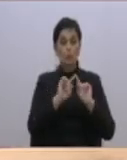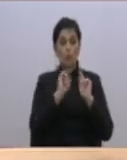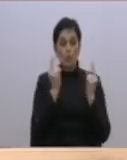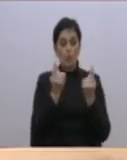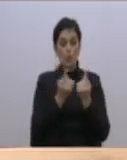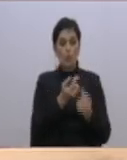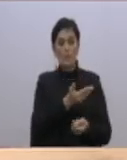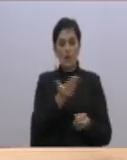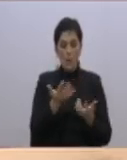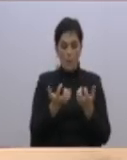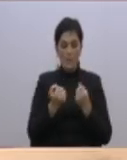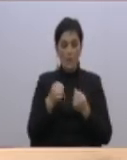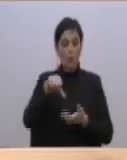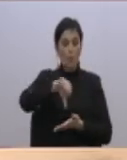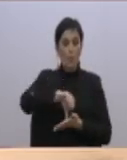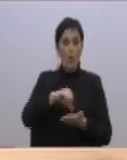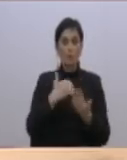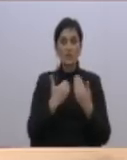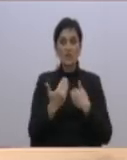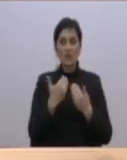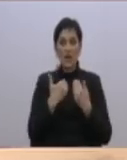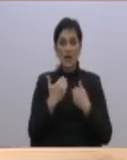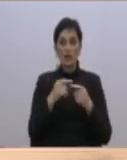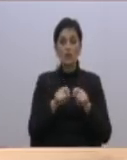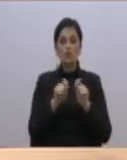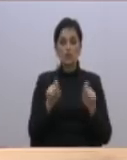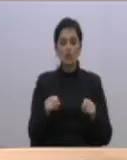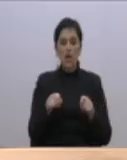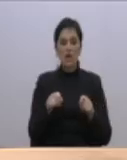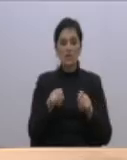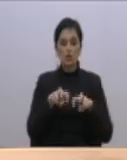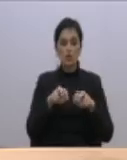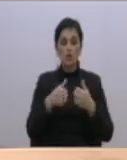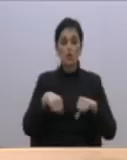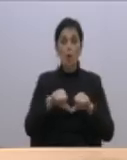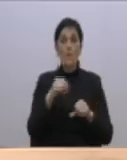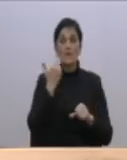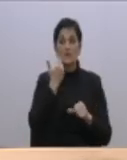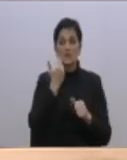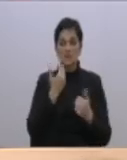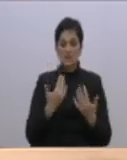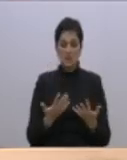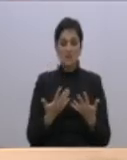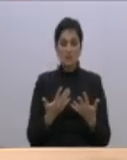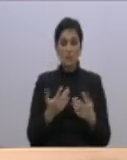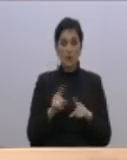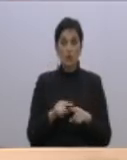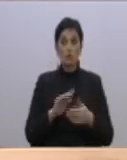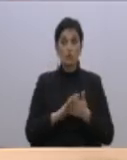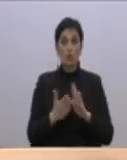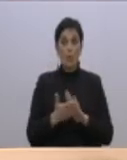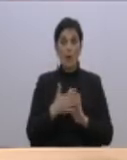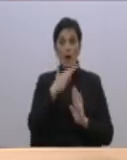rom miğon monatsileoba kentsiskhraşi da sheikmdas komisia. Sirtskhvilia. Is mdgomareoba